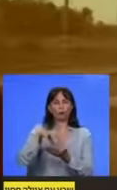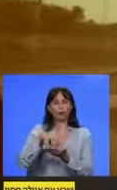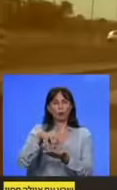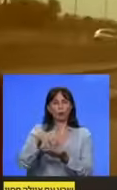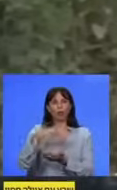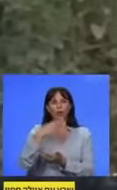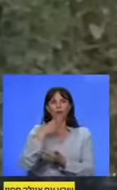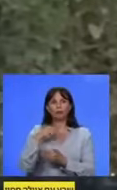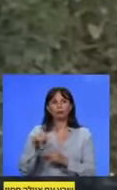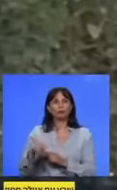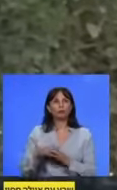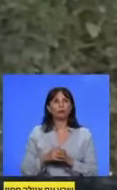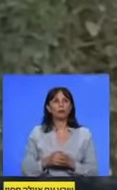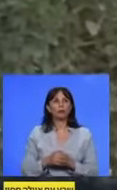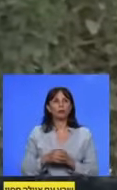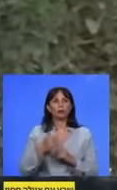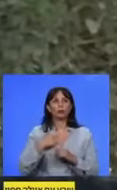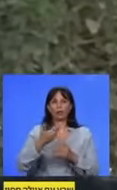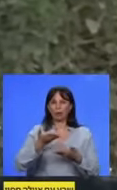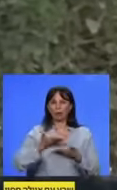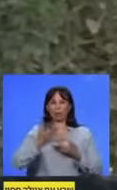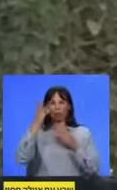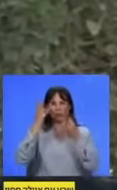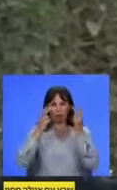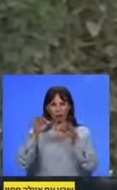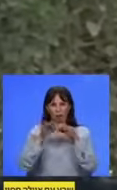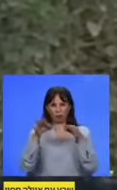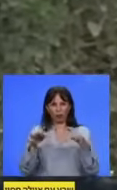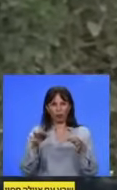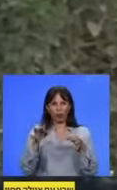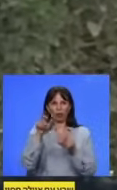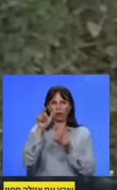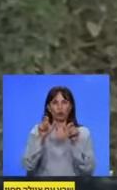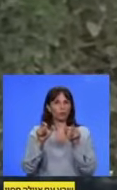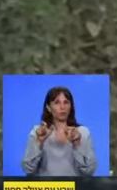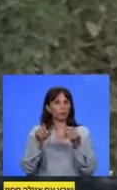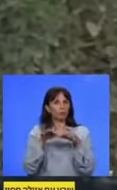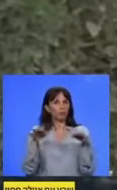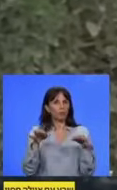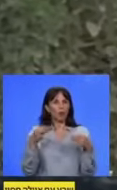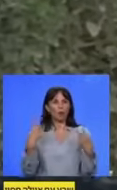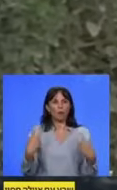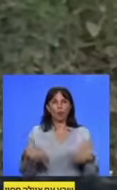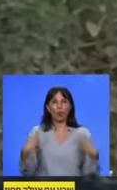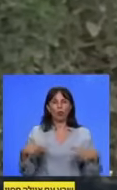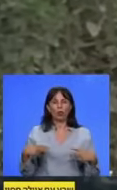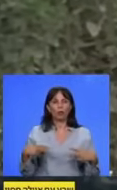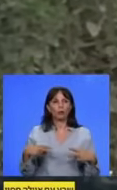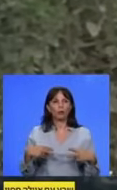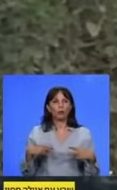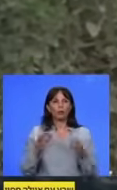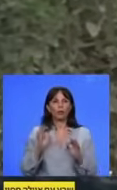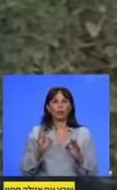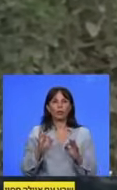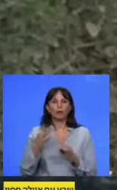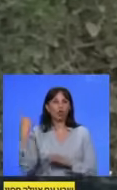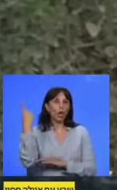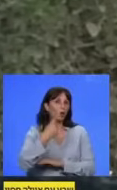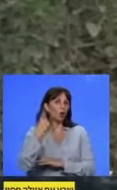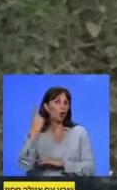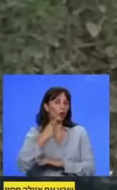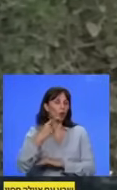כאשר קיבלתי את המידע בהתחלה, האנשים היו ראשית מאוד מפוחדים, באמת פחד אמיתי, ושנית, ההנחיות שהם